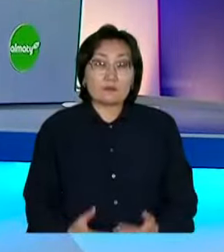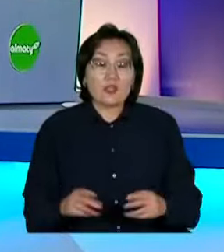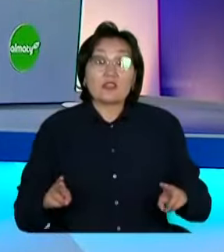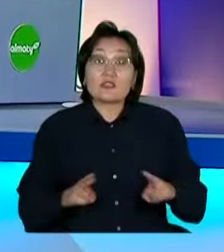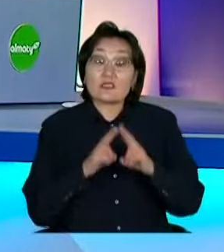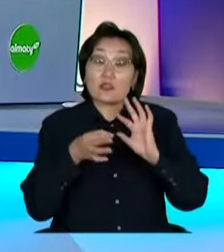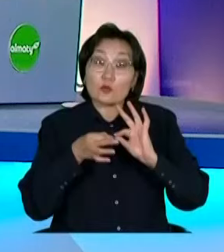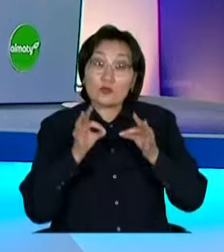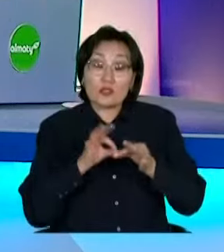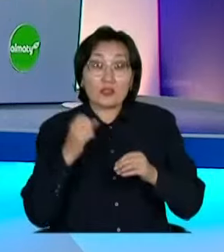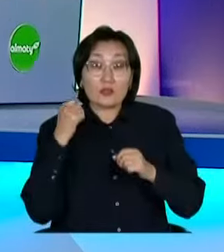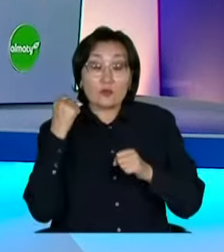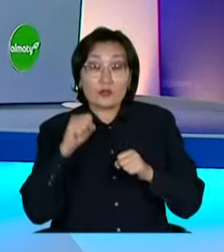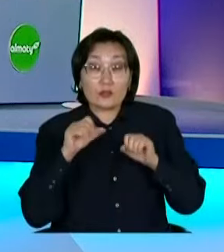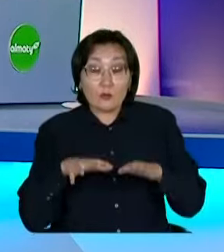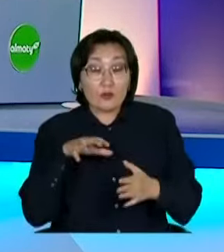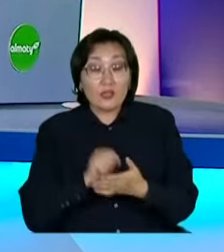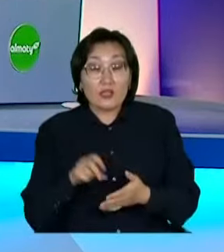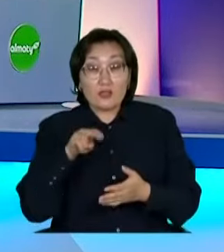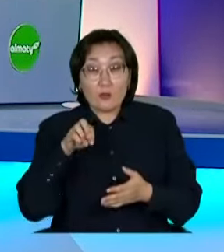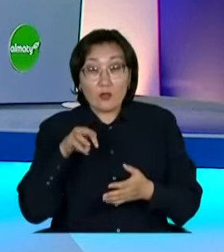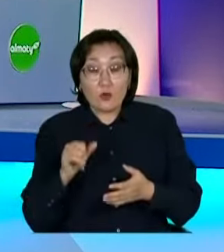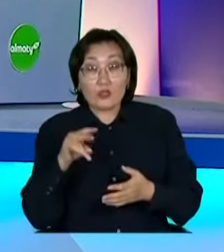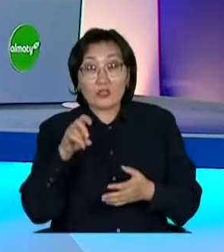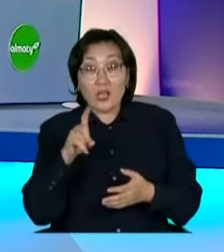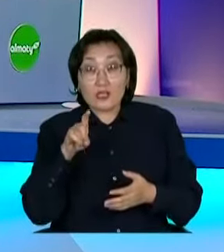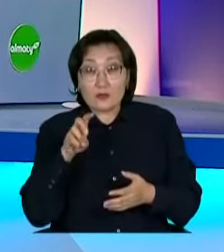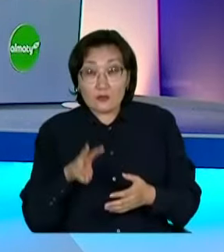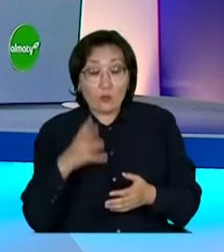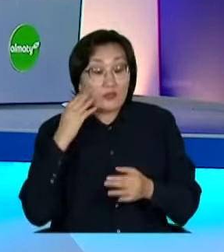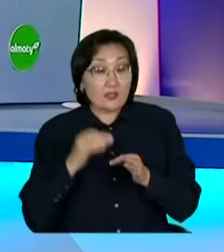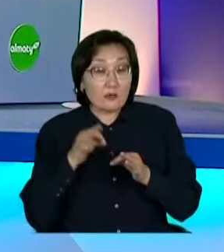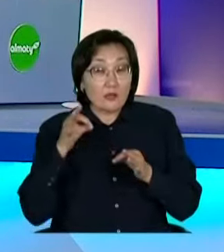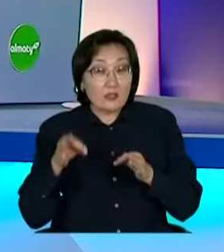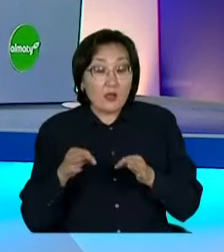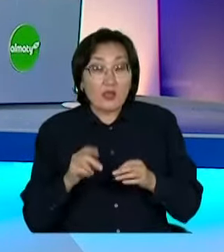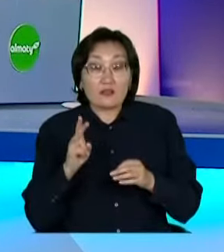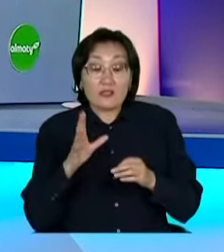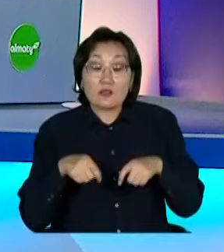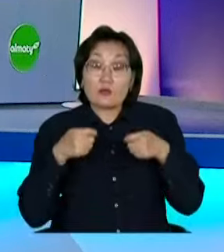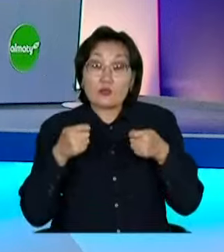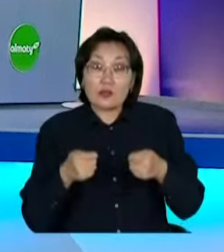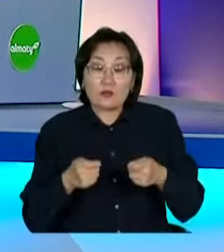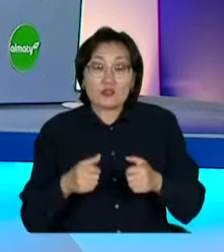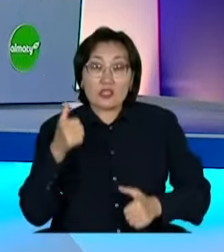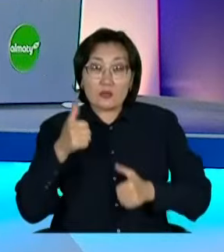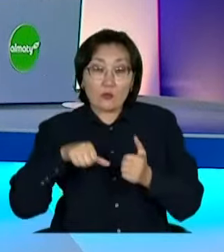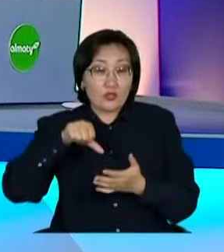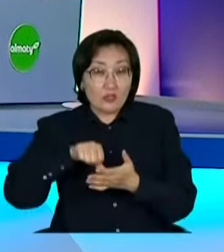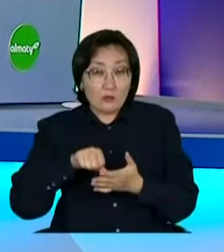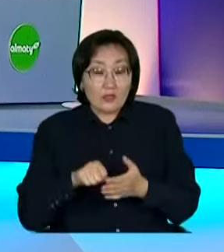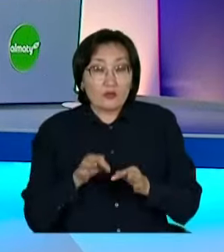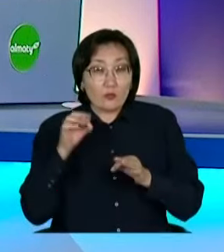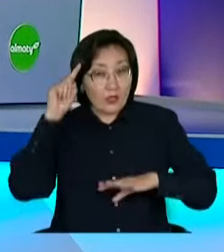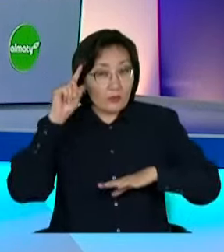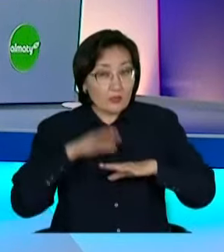Париж олимпиадасының жүлдегерлері Демеу Жадраев пен Назым Қызайбайға Алматы облысынан пәтер берілді. Дүбірлі додаға қатысқандарды өңір